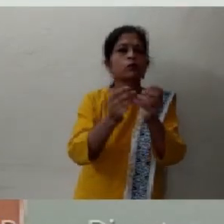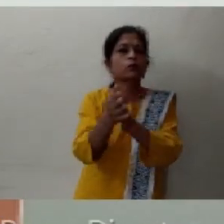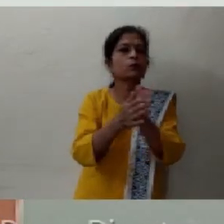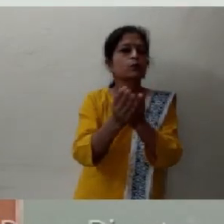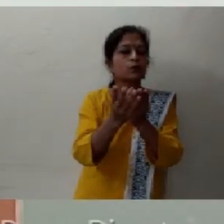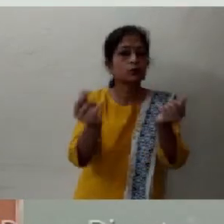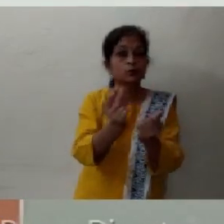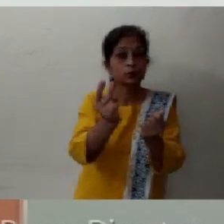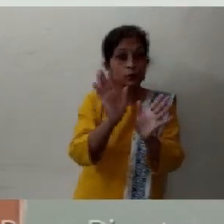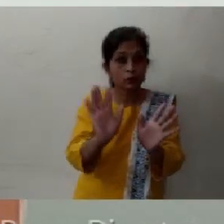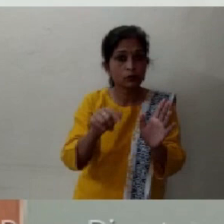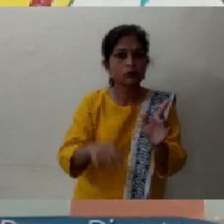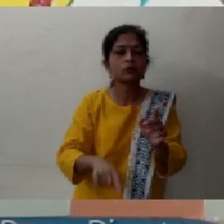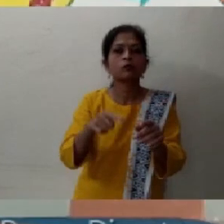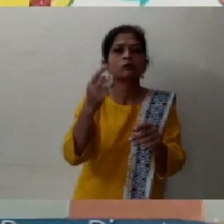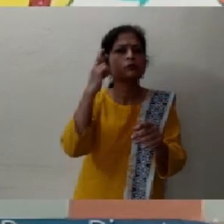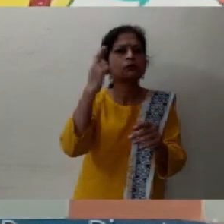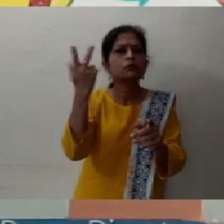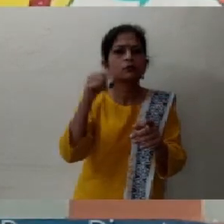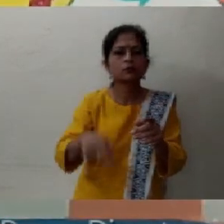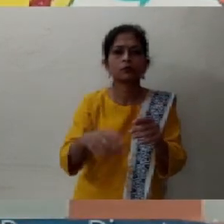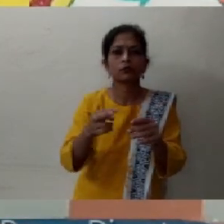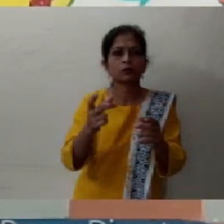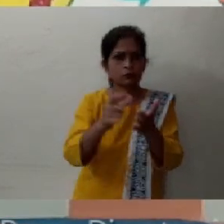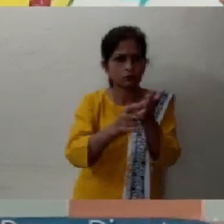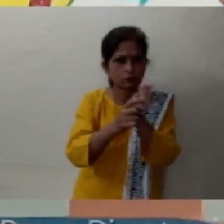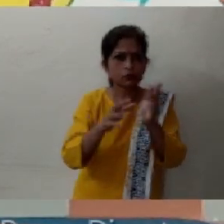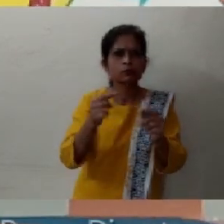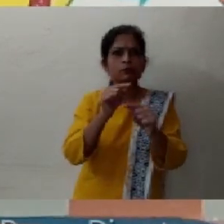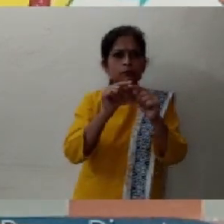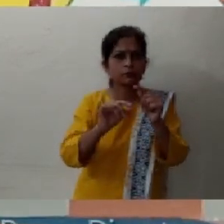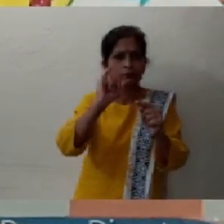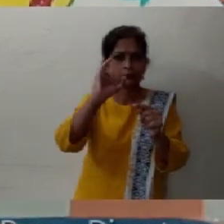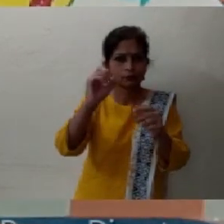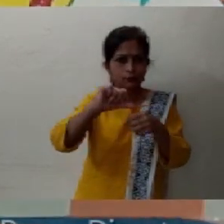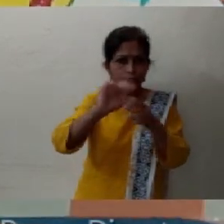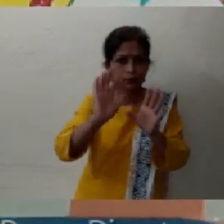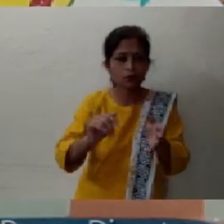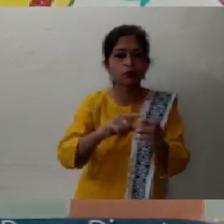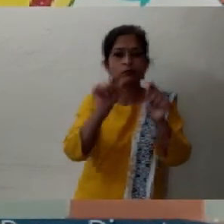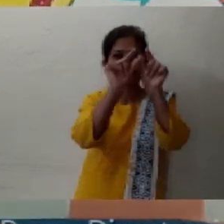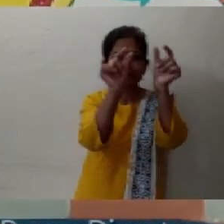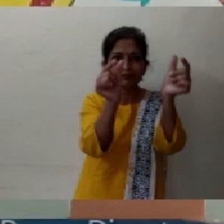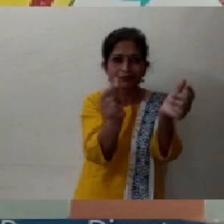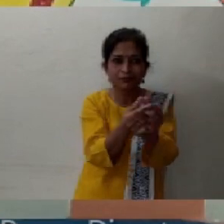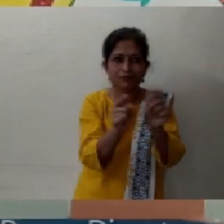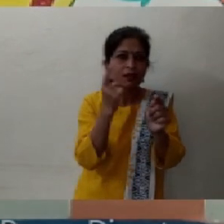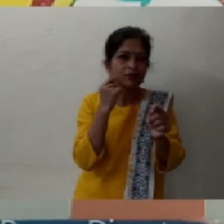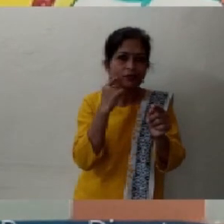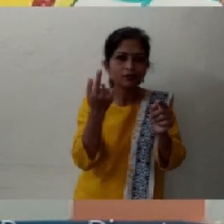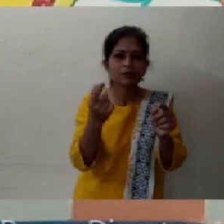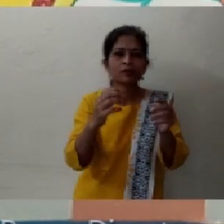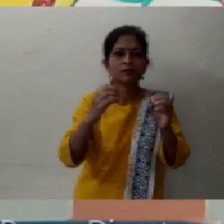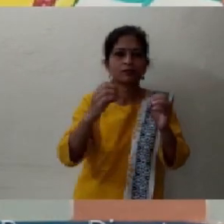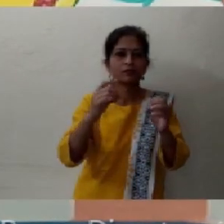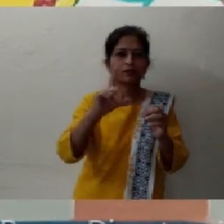सैनिटाइजर क्यों? क्योंकि साबुन या 60% अल्कोहल युक्त सैनिटाइजर इस बाहर के बाइलिपिड लेयर, जो